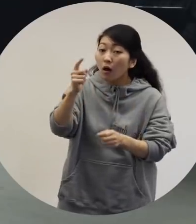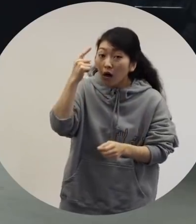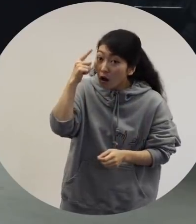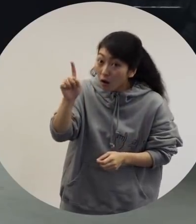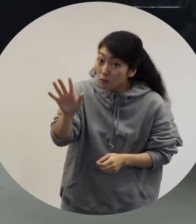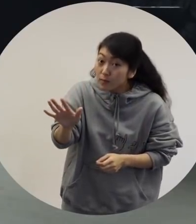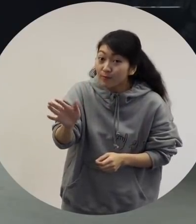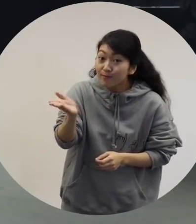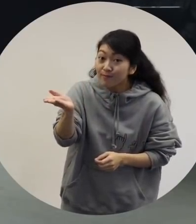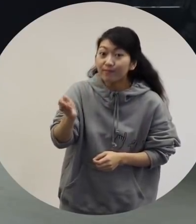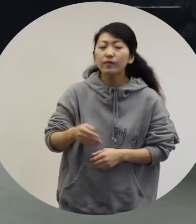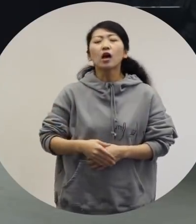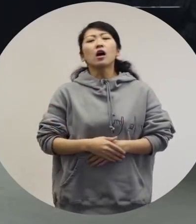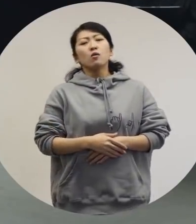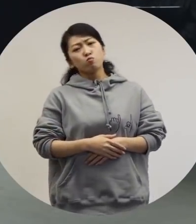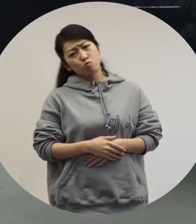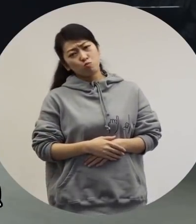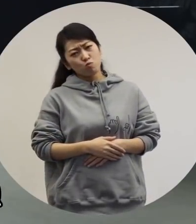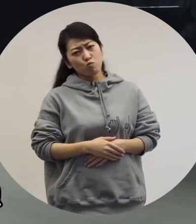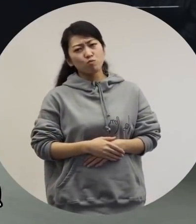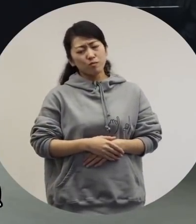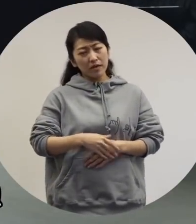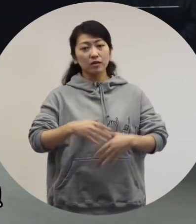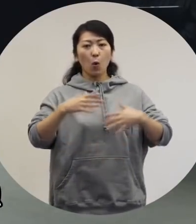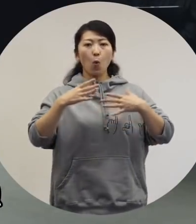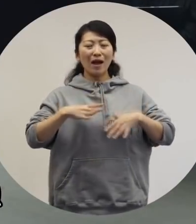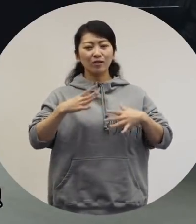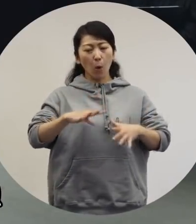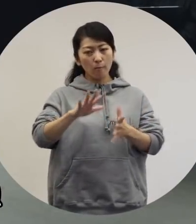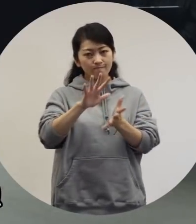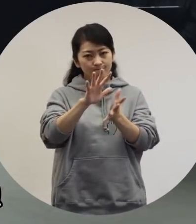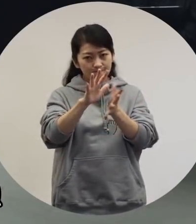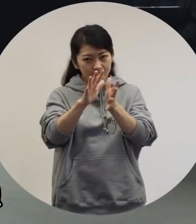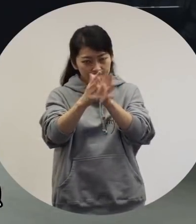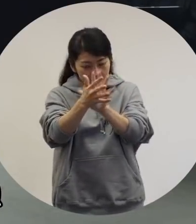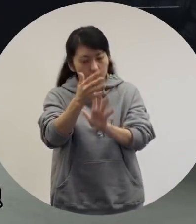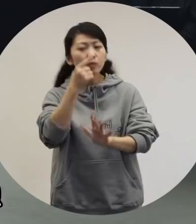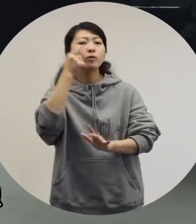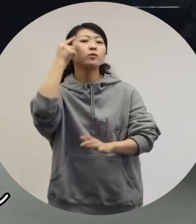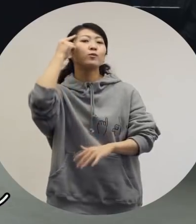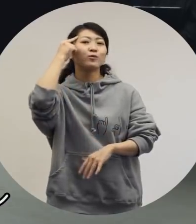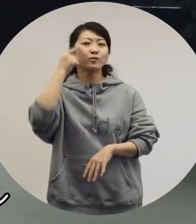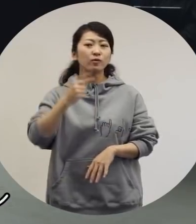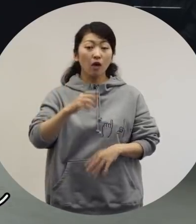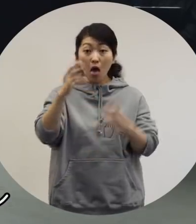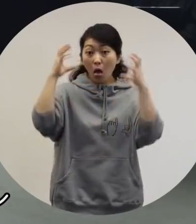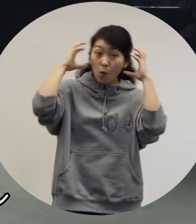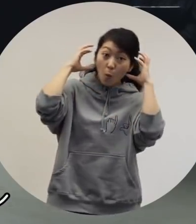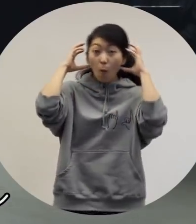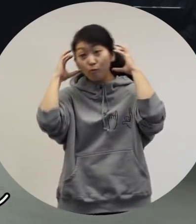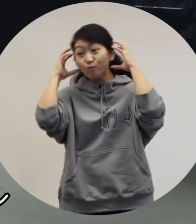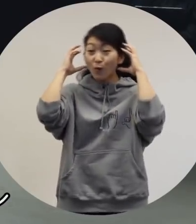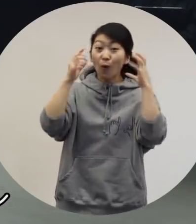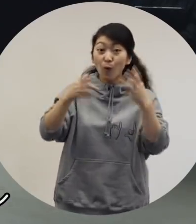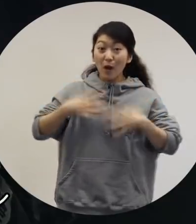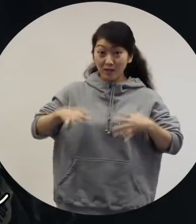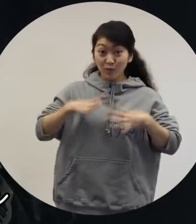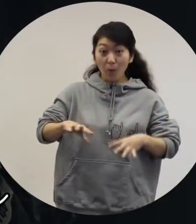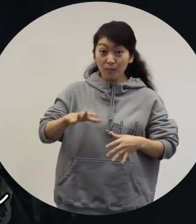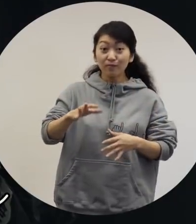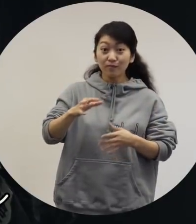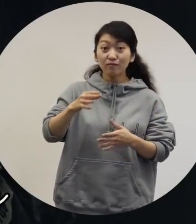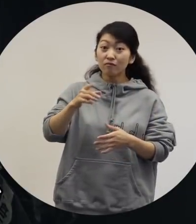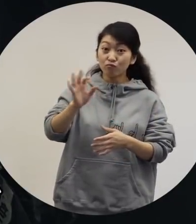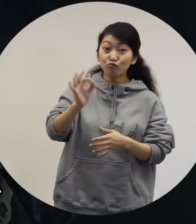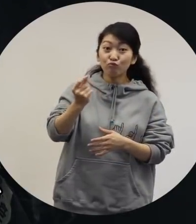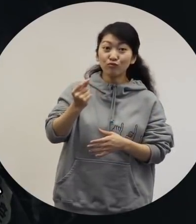ことはありますか？うん、 でもやっぱりファッションになっていきますよね。 まあ、ヘッドホンはね、ファッションとして成立してる